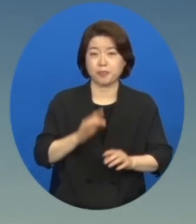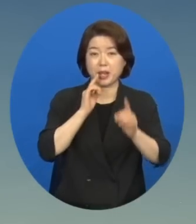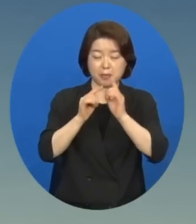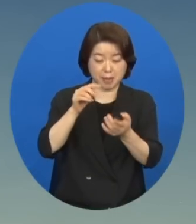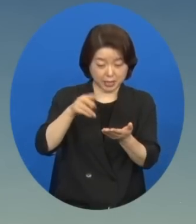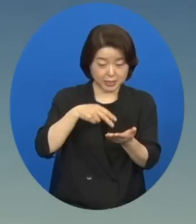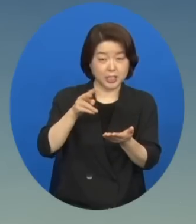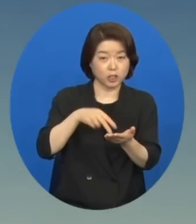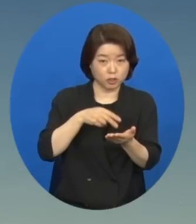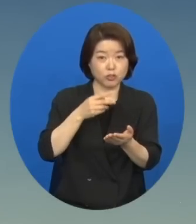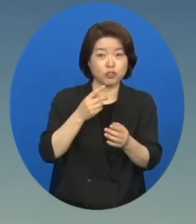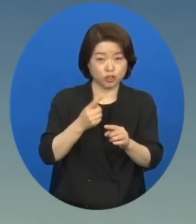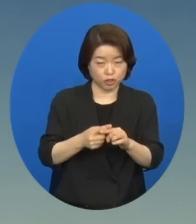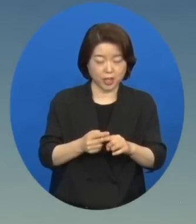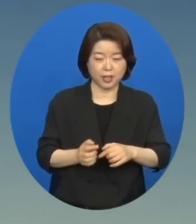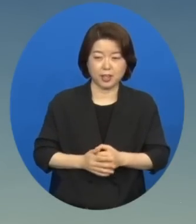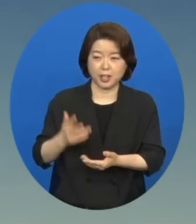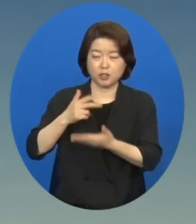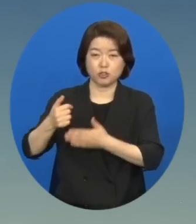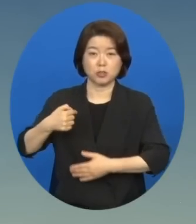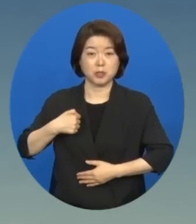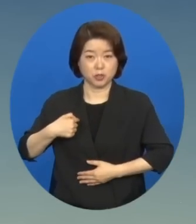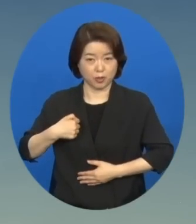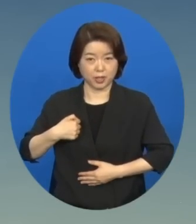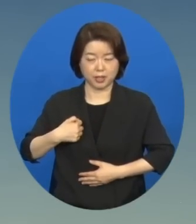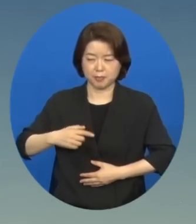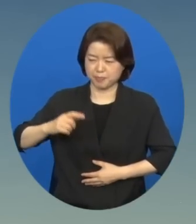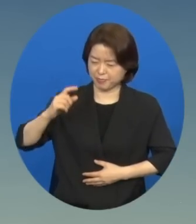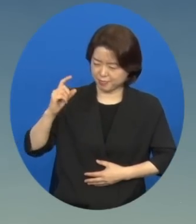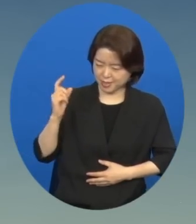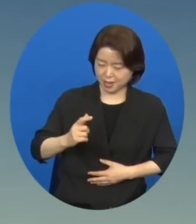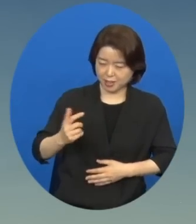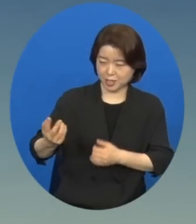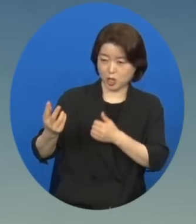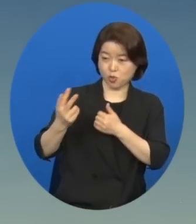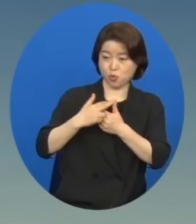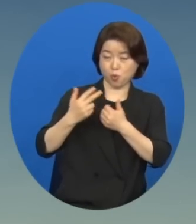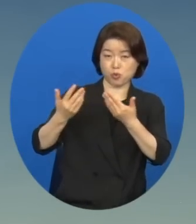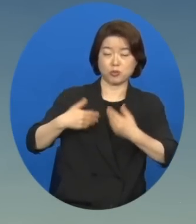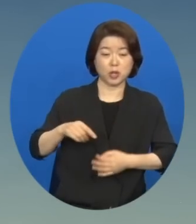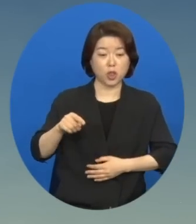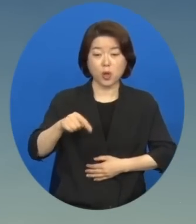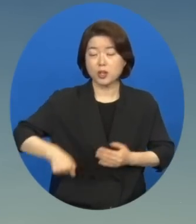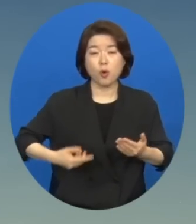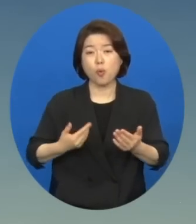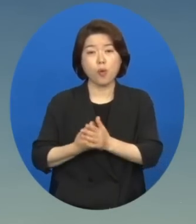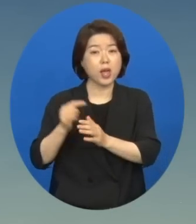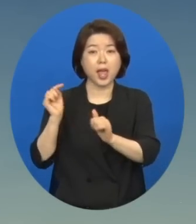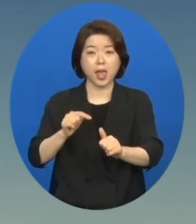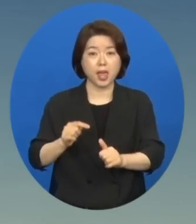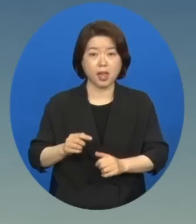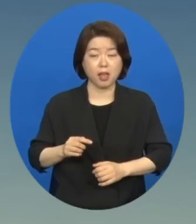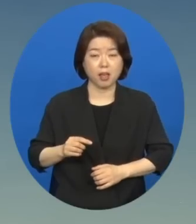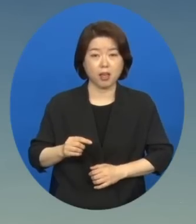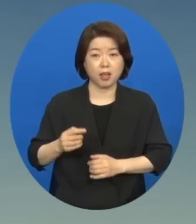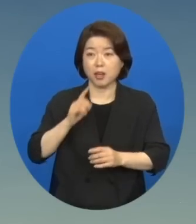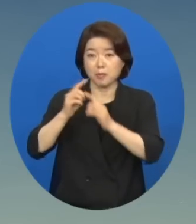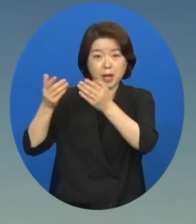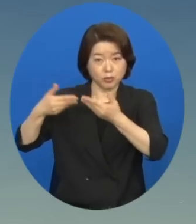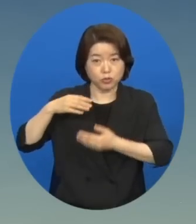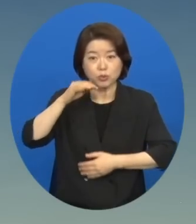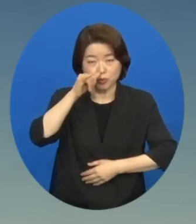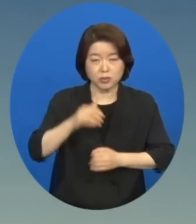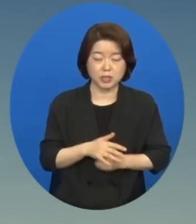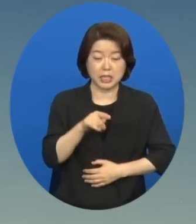말씀을 읽다가 주님께서 저에게 강력하게 도전해 주시는, 너 이거 회개해야 된다, 이 일에